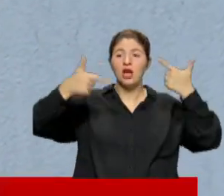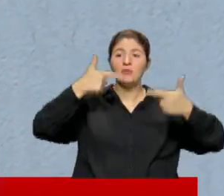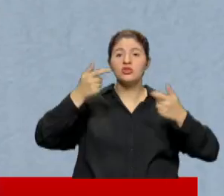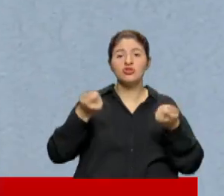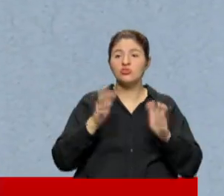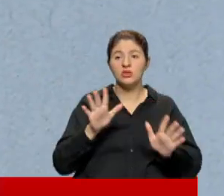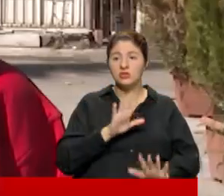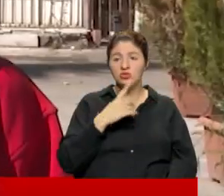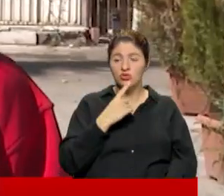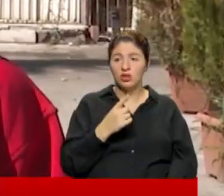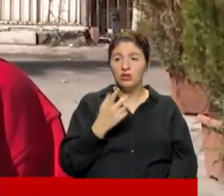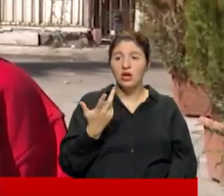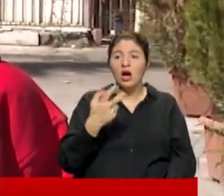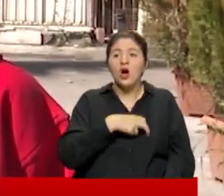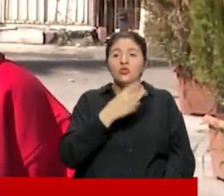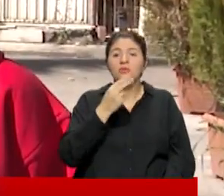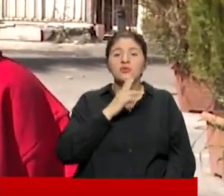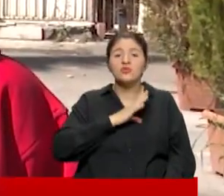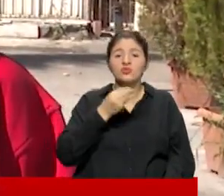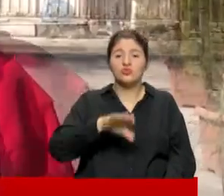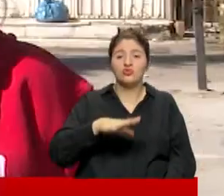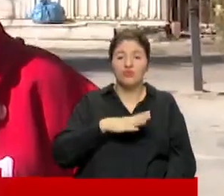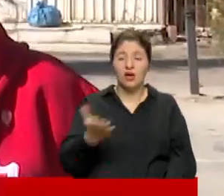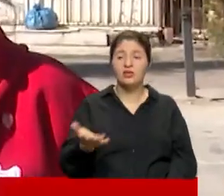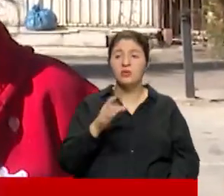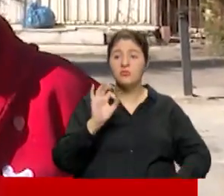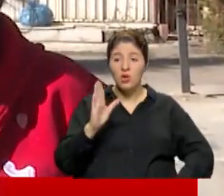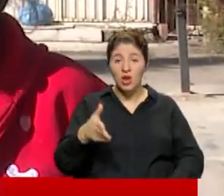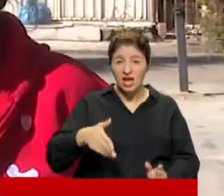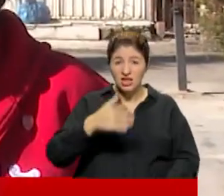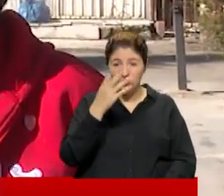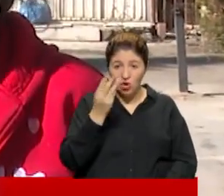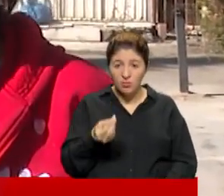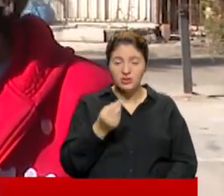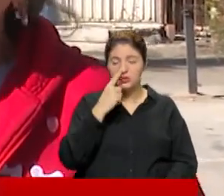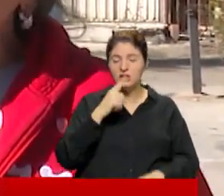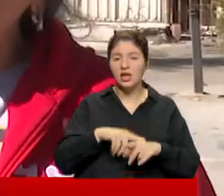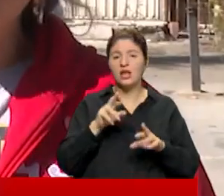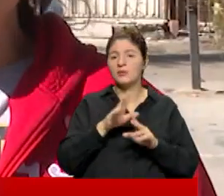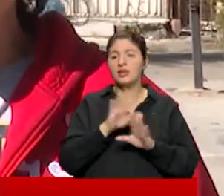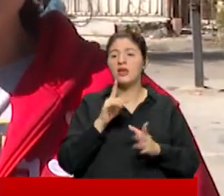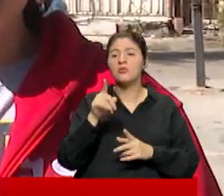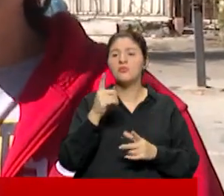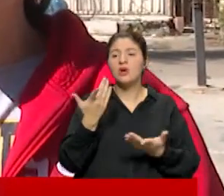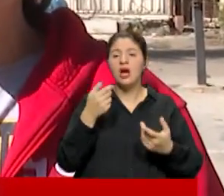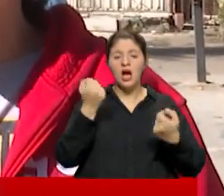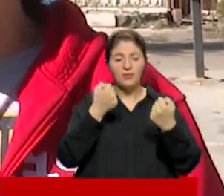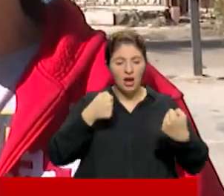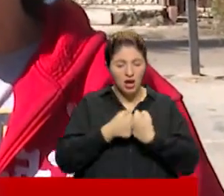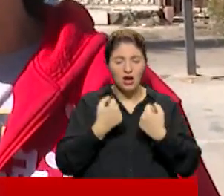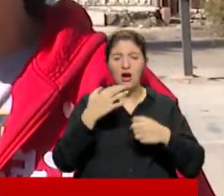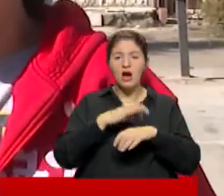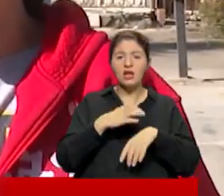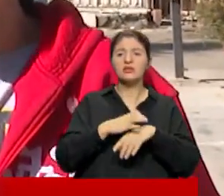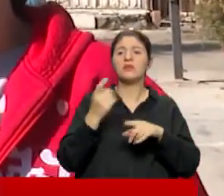çalışmadığı iddia edildi aşık olduğu bir kız çocuğu vardı bu şekilde gitmiş olması İnanılır gibi değil hani bu bir trafik kazası bir